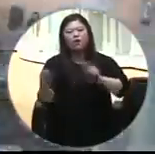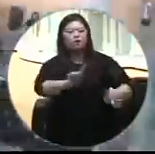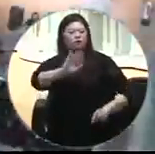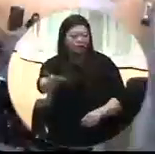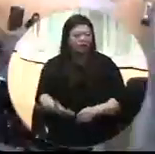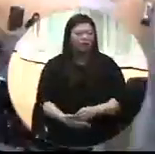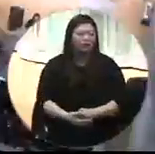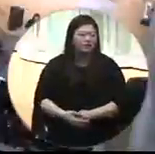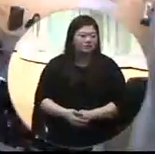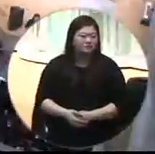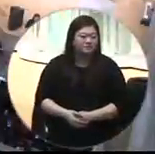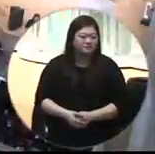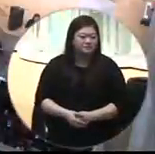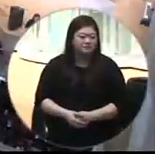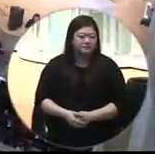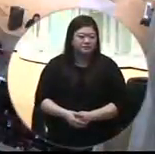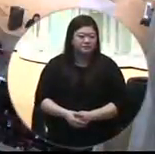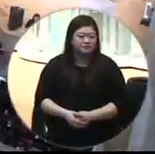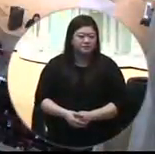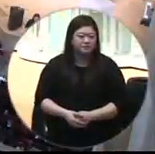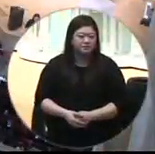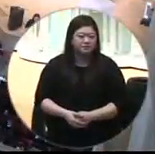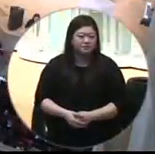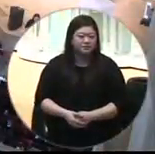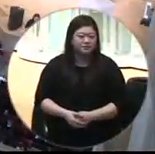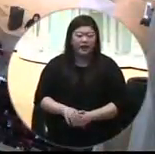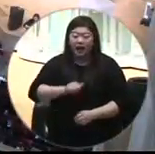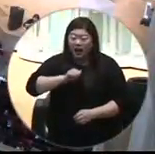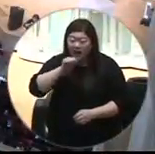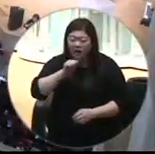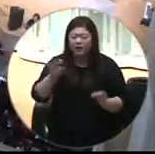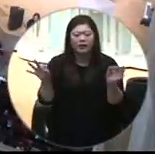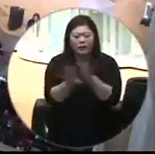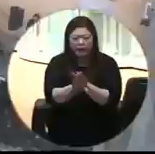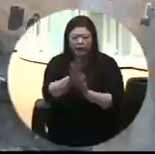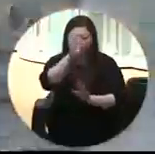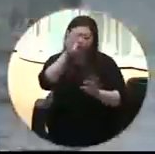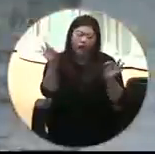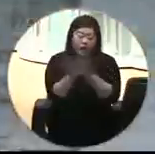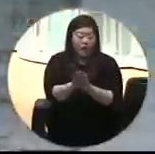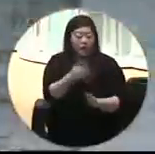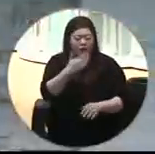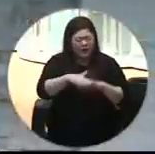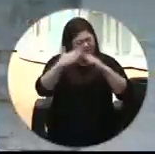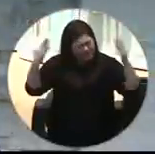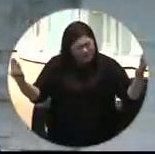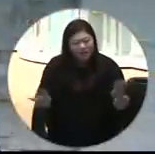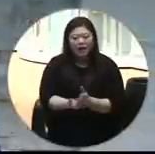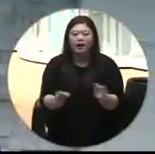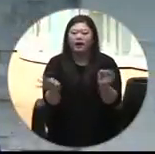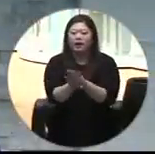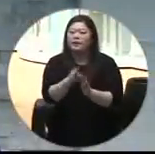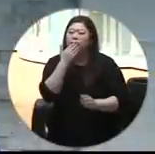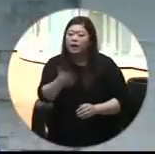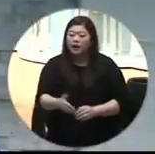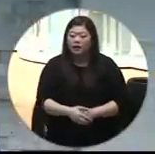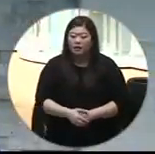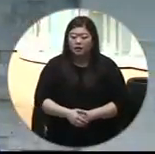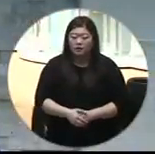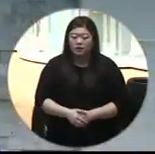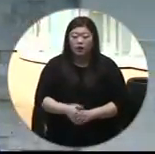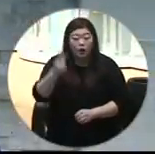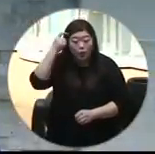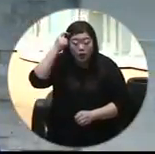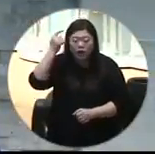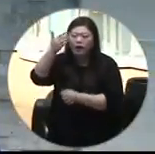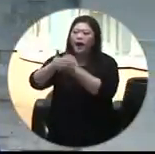주시더라. 그걸 제가 처음 했어요. 가난도 물러가, 질병도 물러가, 싹 다 물러가, 허감이 다 물러가고 하나님의